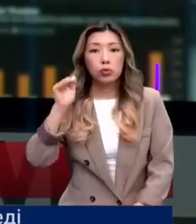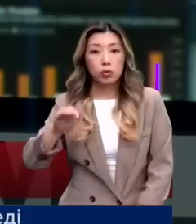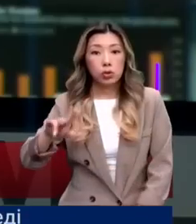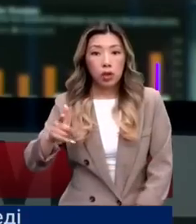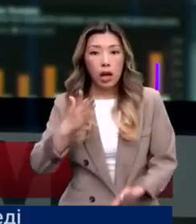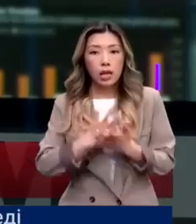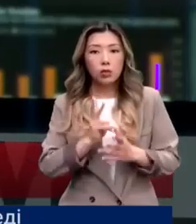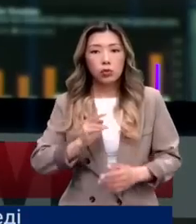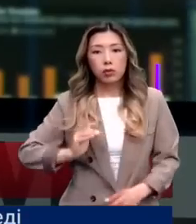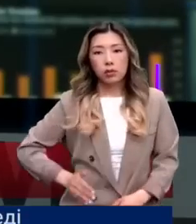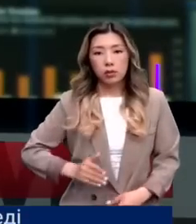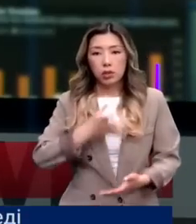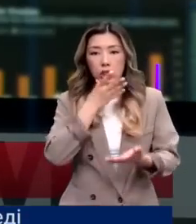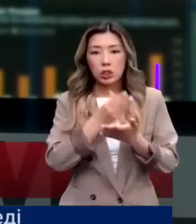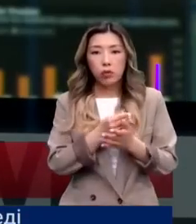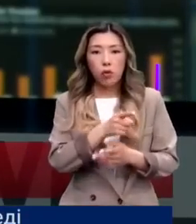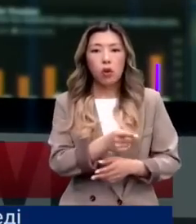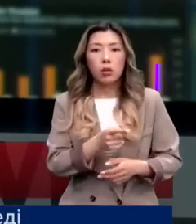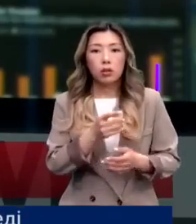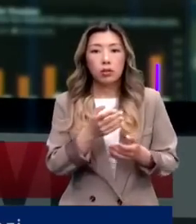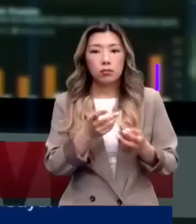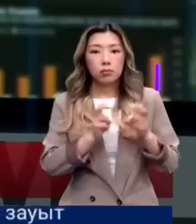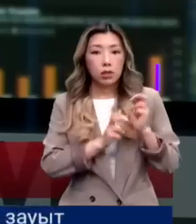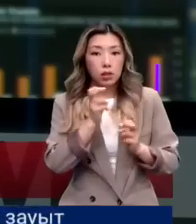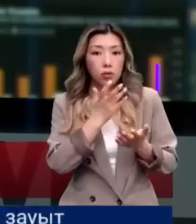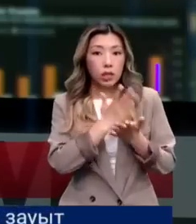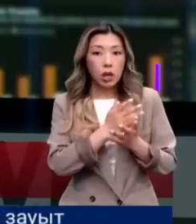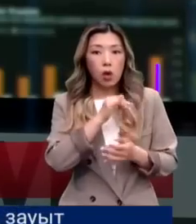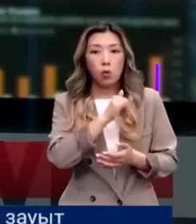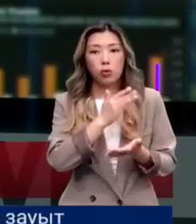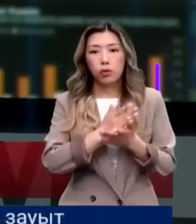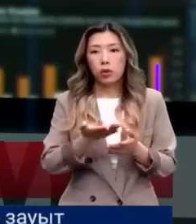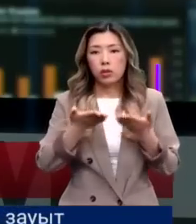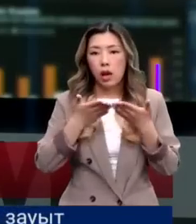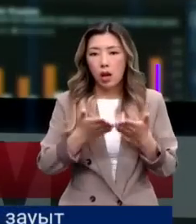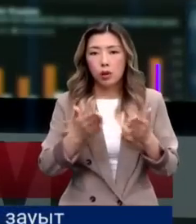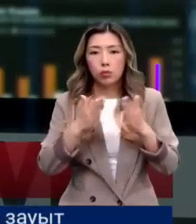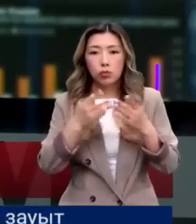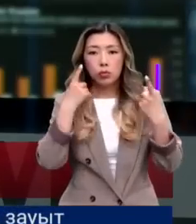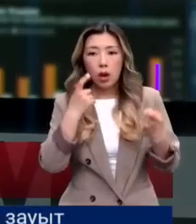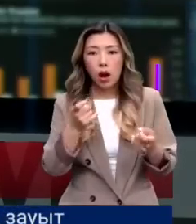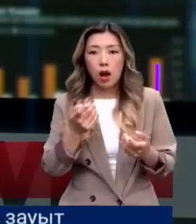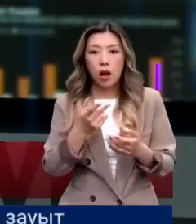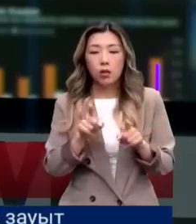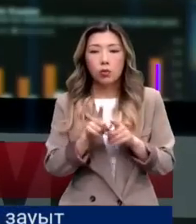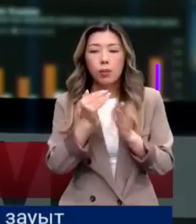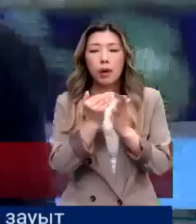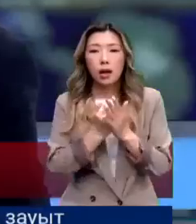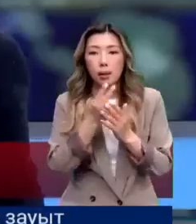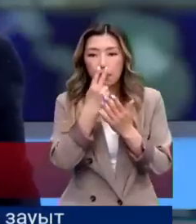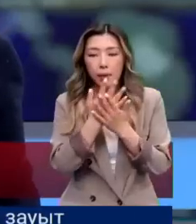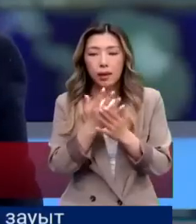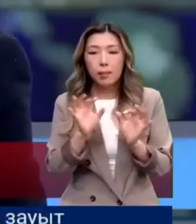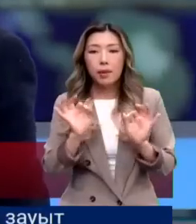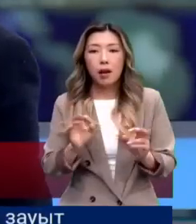у которого там яхты, виллы за рубежом. По идее, и тот, и другой хочет, чтобы его доходы повышались. На кого тогда ориентировать нужно подобные программы?